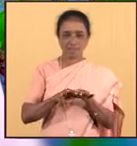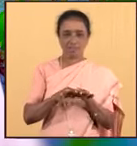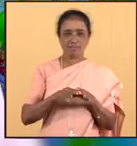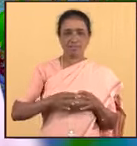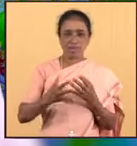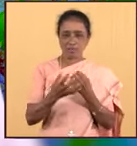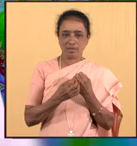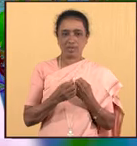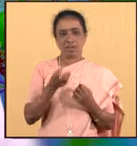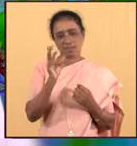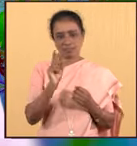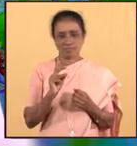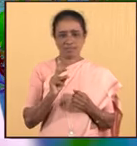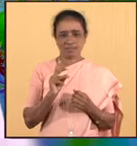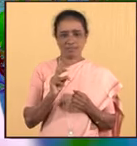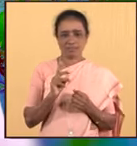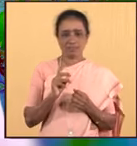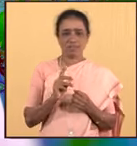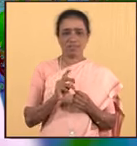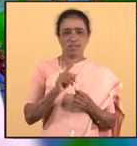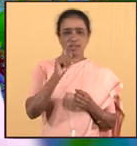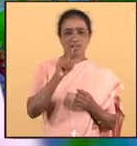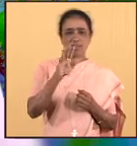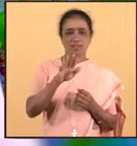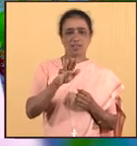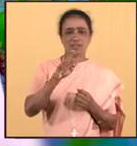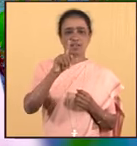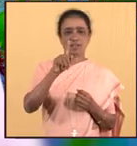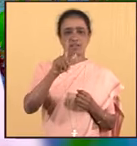எனது ஏற்றுக்கொள்ளவில்லை. இன்னொரு கேள்வி,